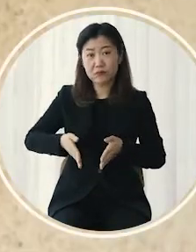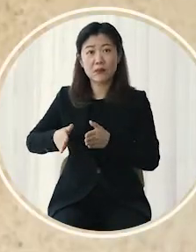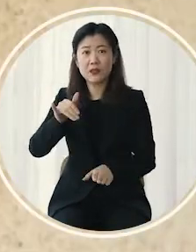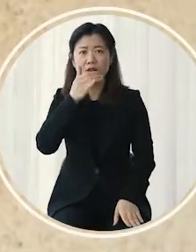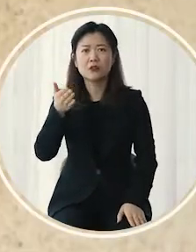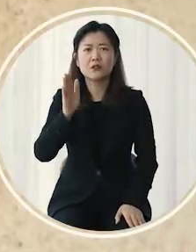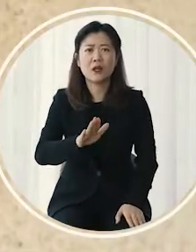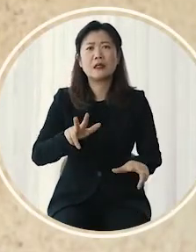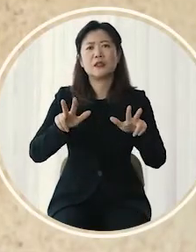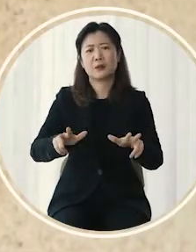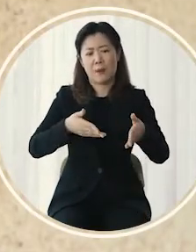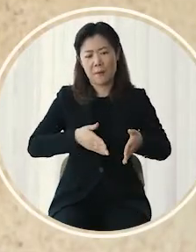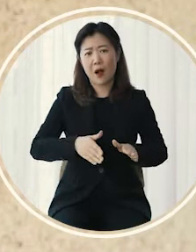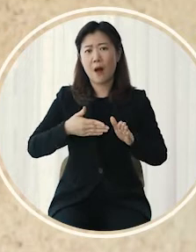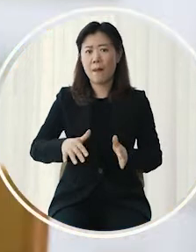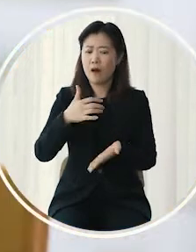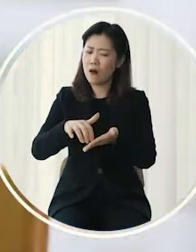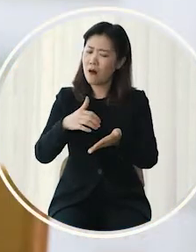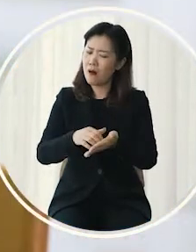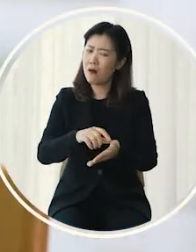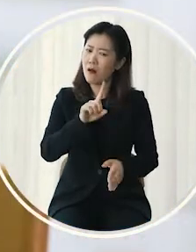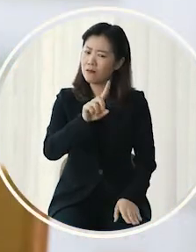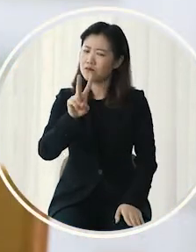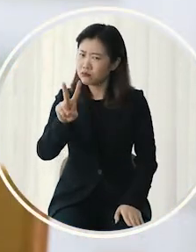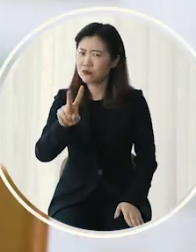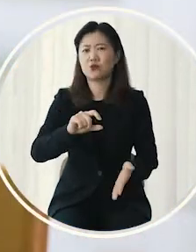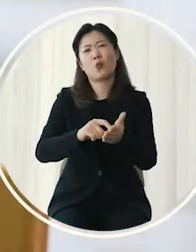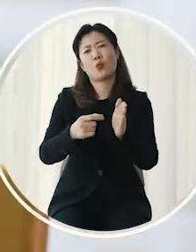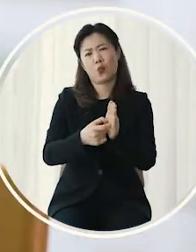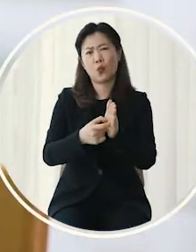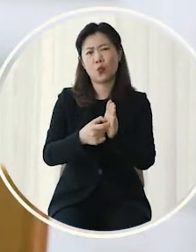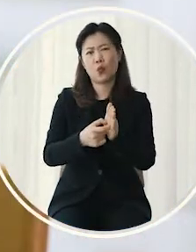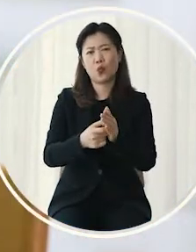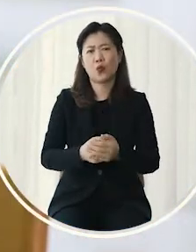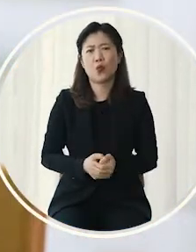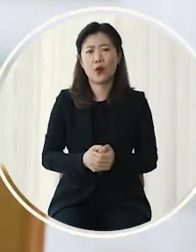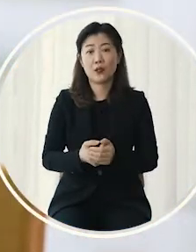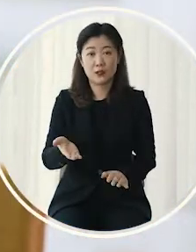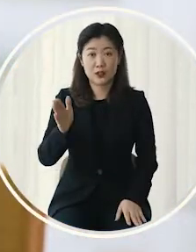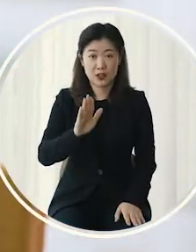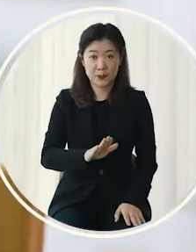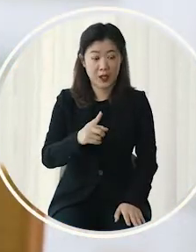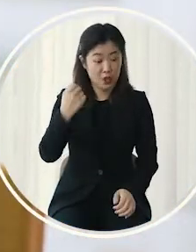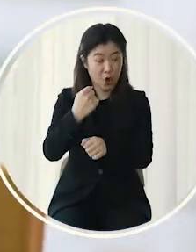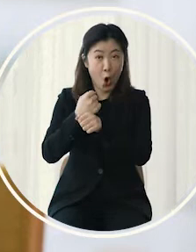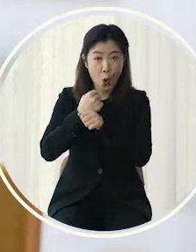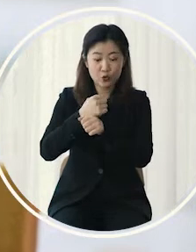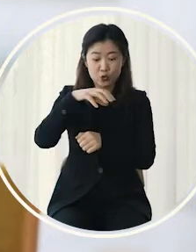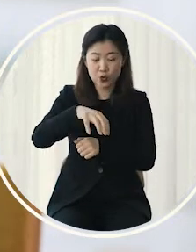했었는데요. 지금은 번식하는 쌍을 한 2쌍 정도밖에 볼 수가 없어요. 그렇지만 저희 꾸룩새